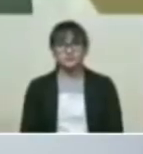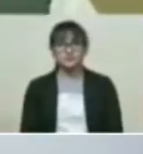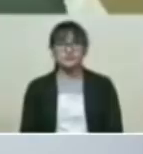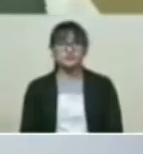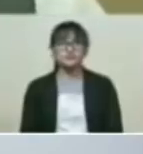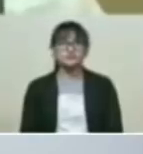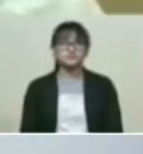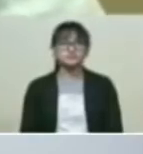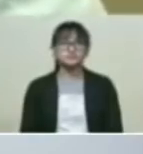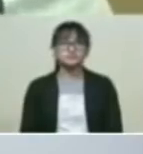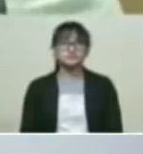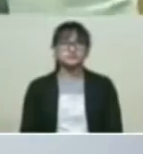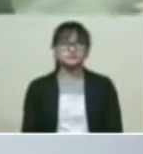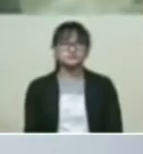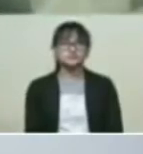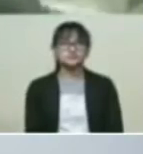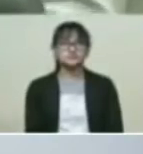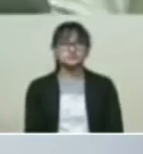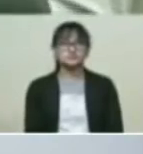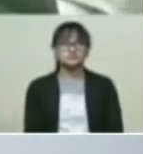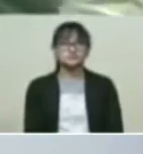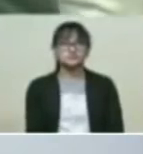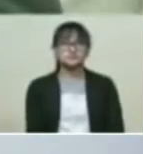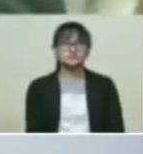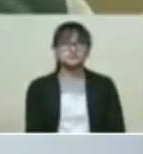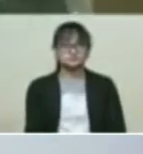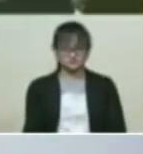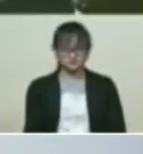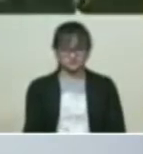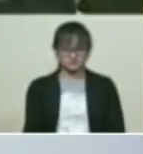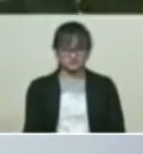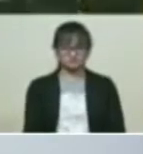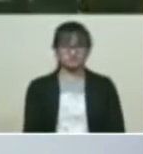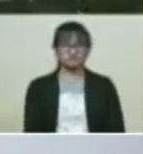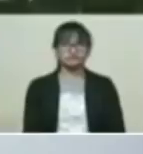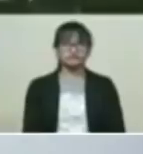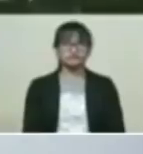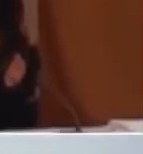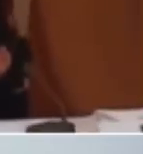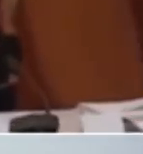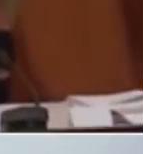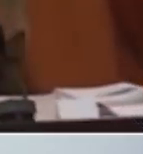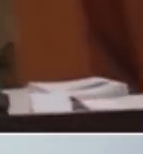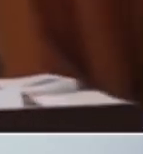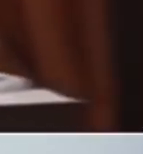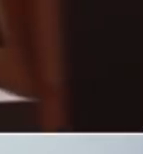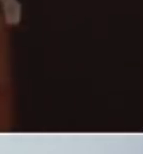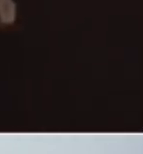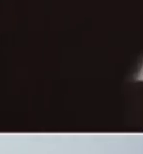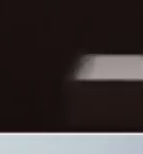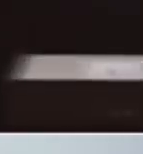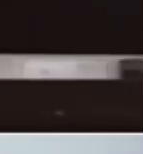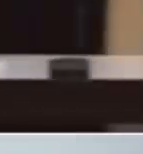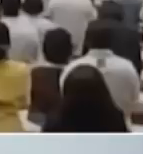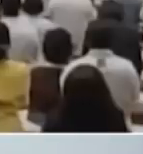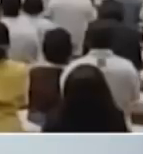Zëvendës presidenti I Kubës është nominuar nga Parlamenti I Kubës si kandidati I vetëm për Raul Castro duke I dhënë